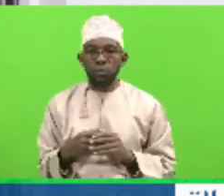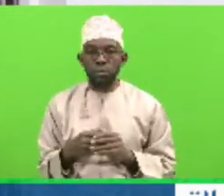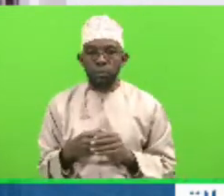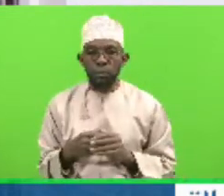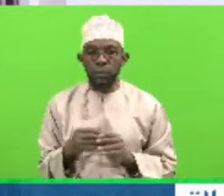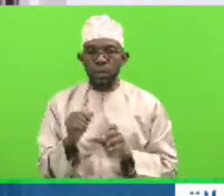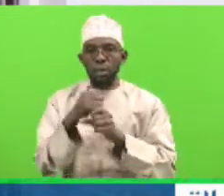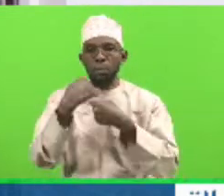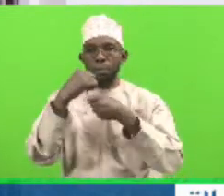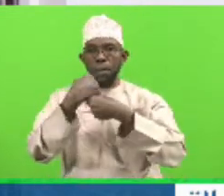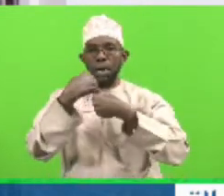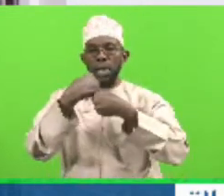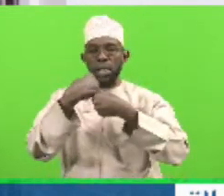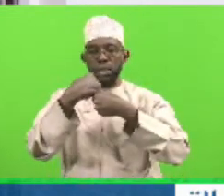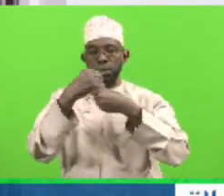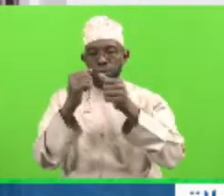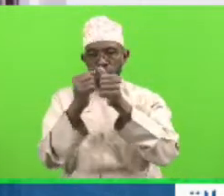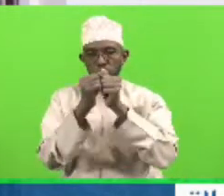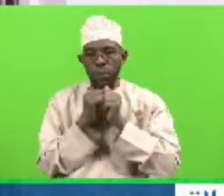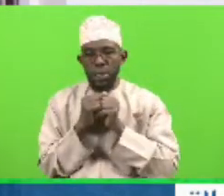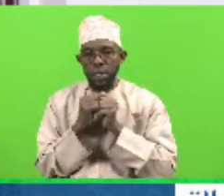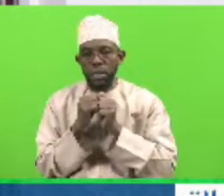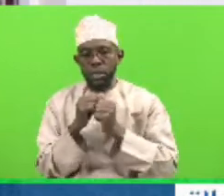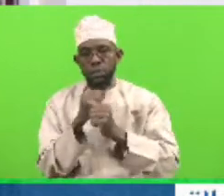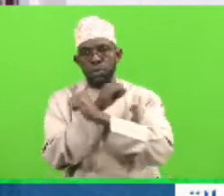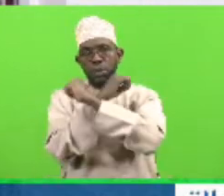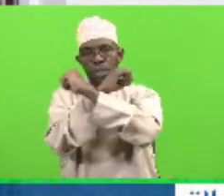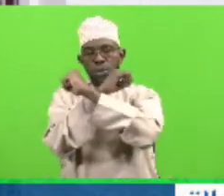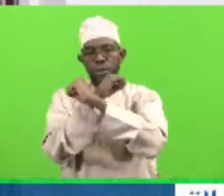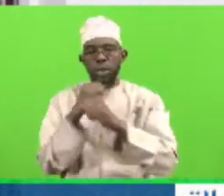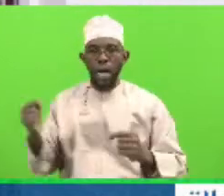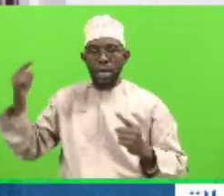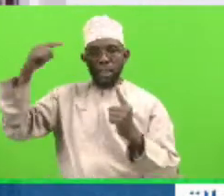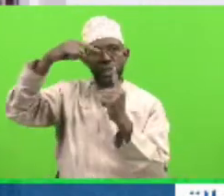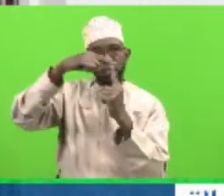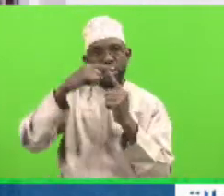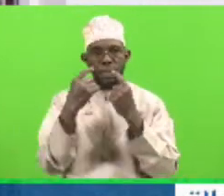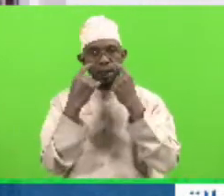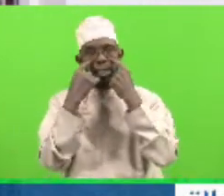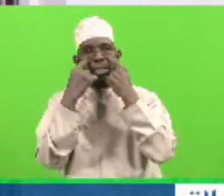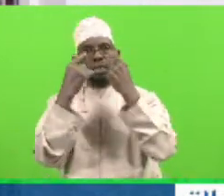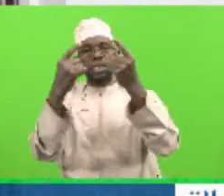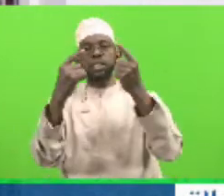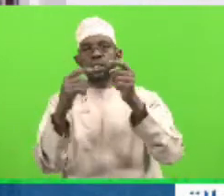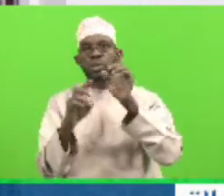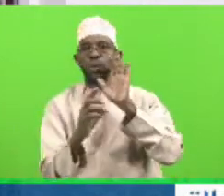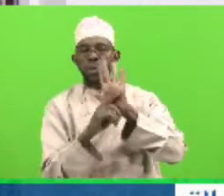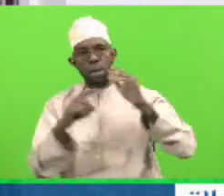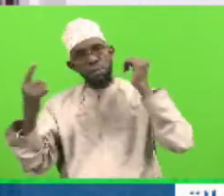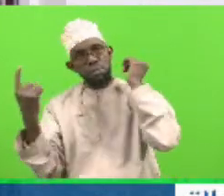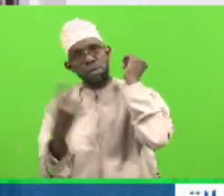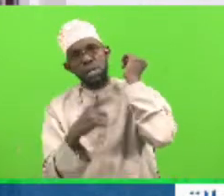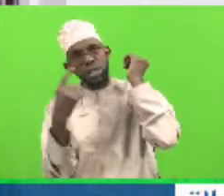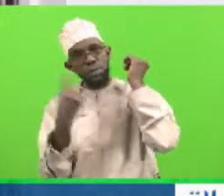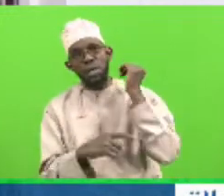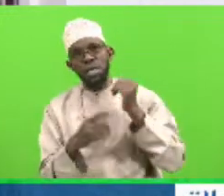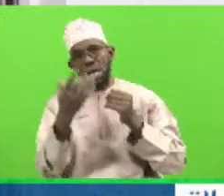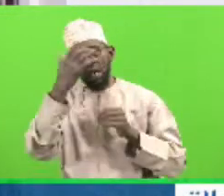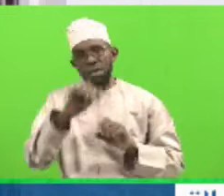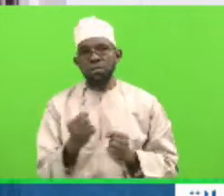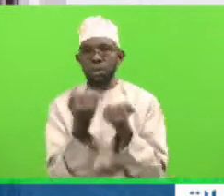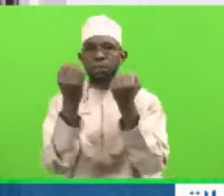زالوا مستمرين في طغيانهم وسترتهم حتى نزل عليهم أشد عذاب عرفته